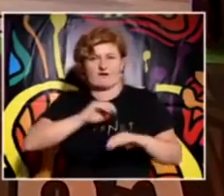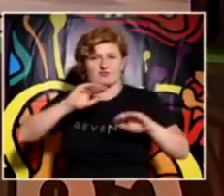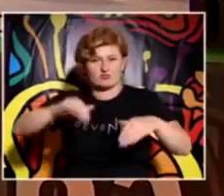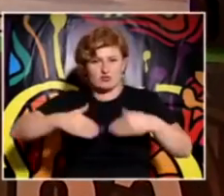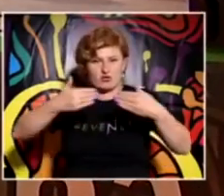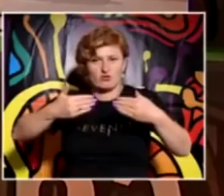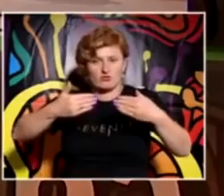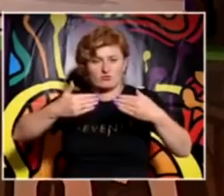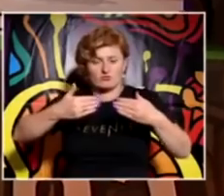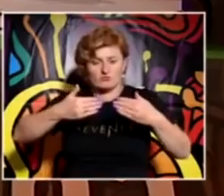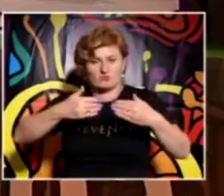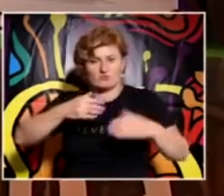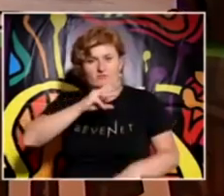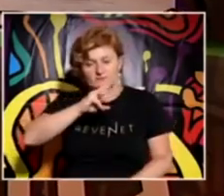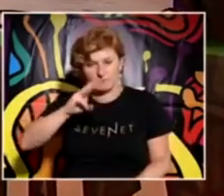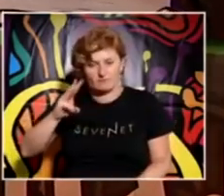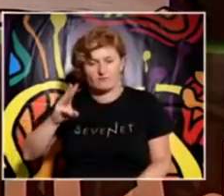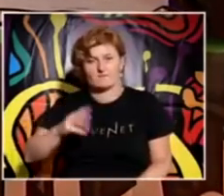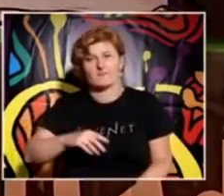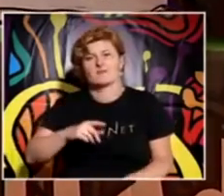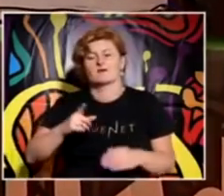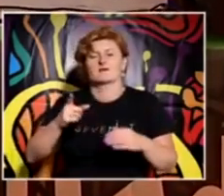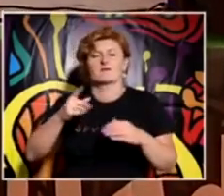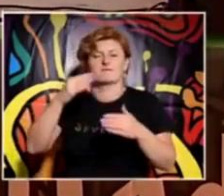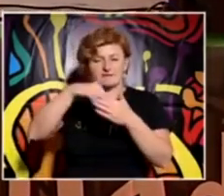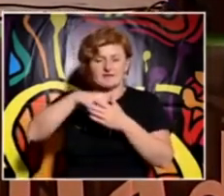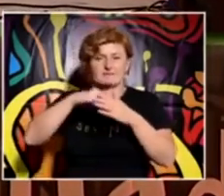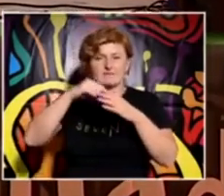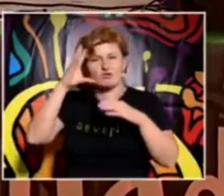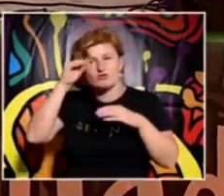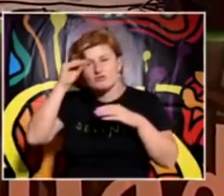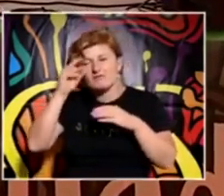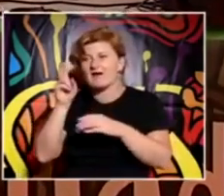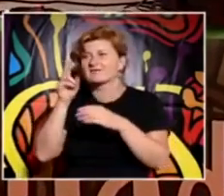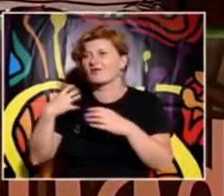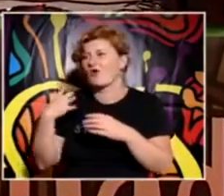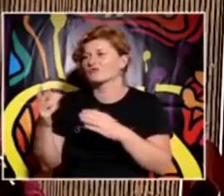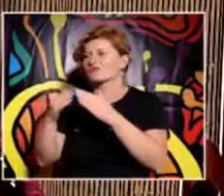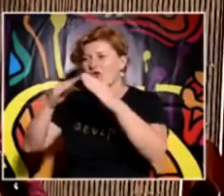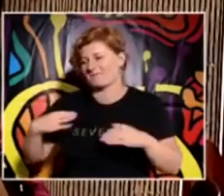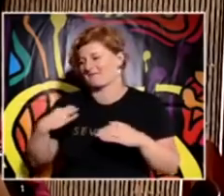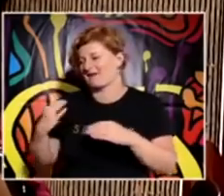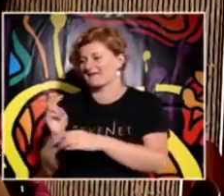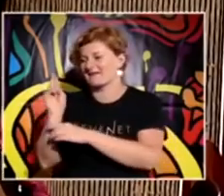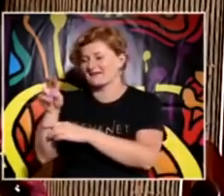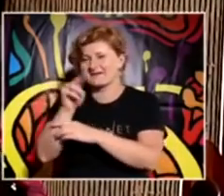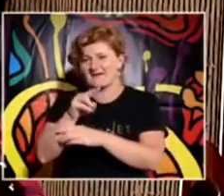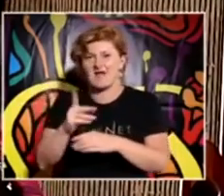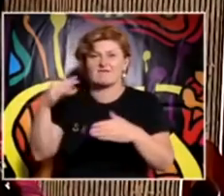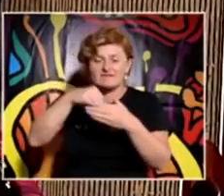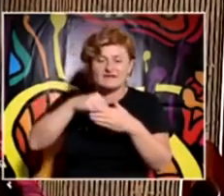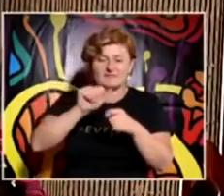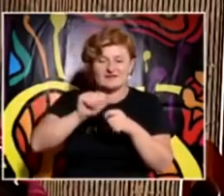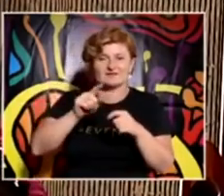na couchsurfingu. Couchsurfing nie tylko służy do nocowania u ludzi albo przyjmowania gości. To też jest bardzo fajna platforma, gdzie ludzie